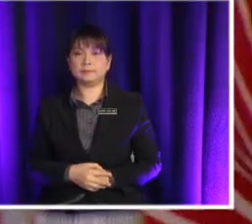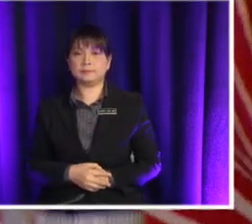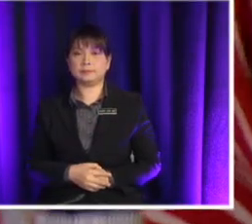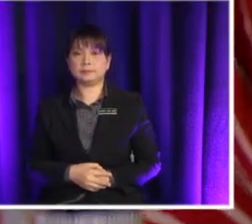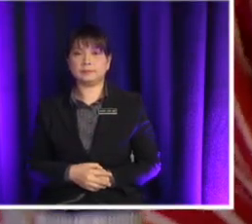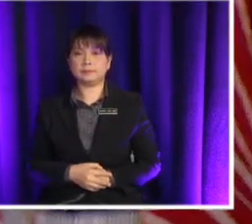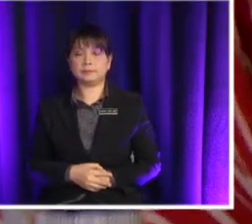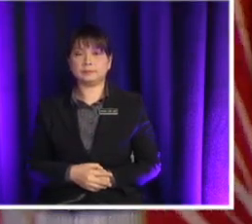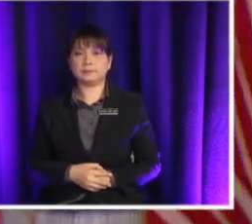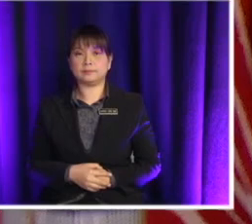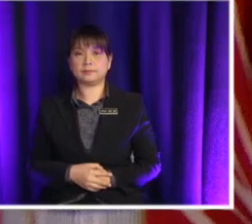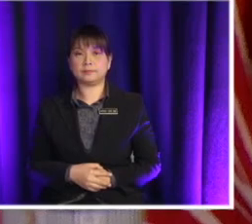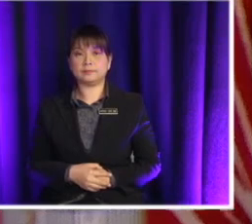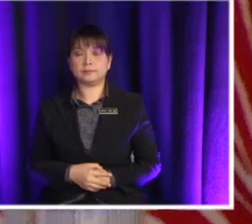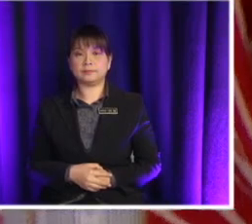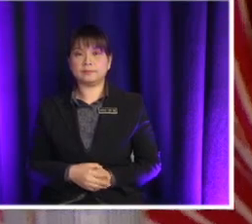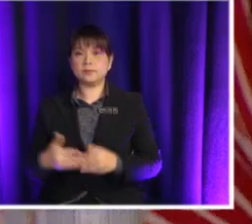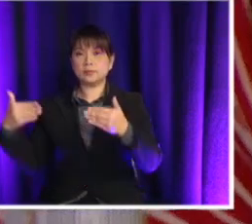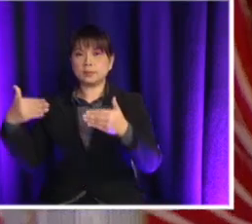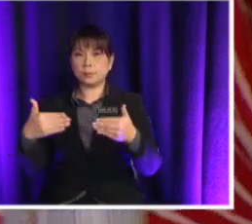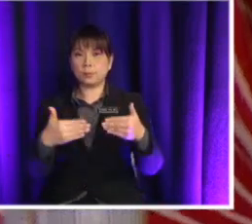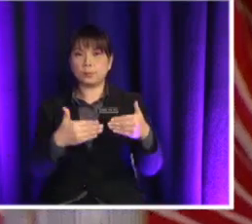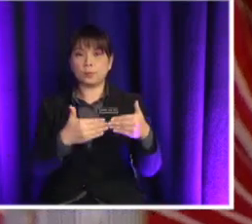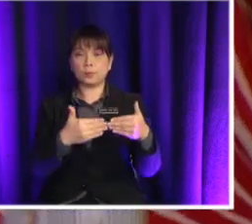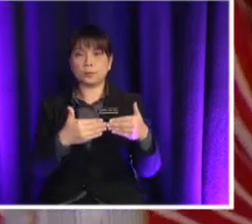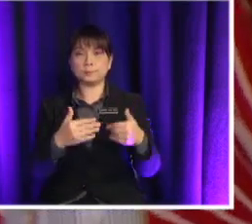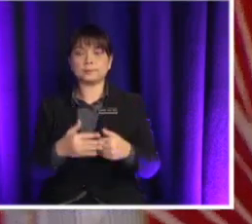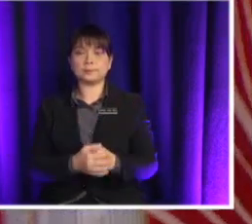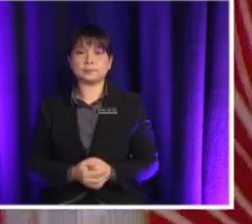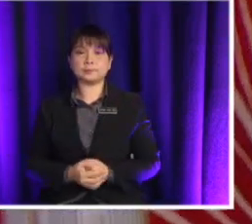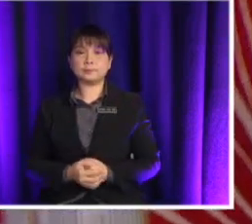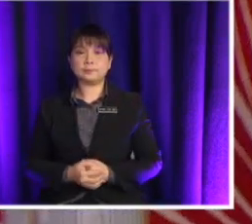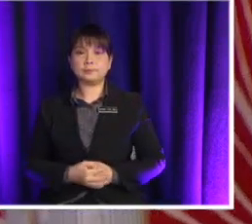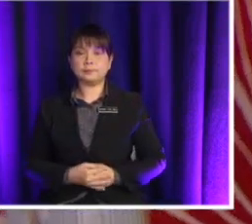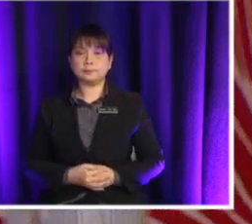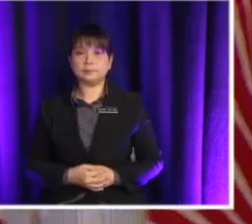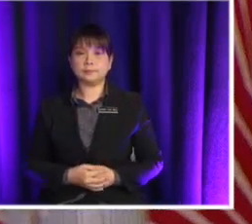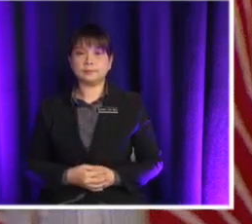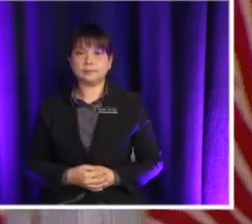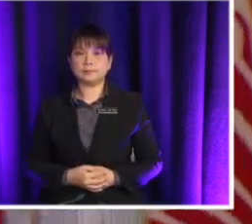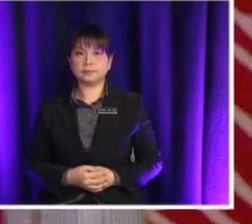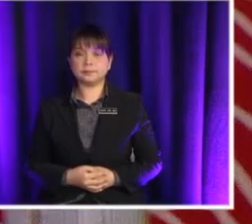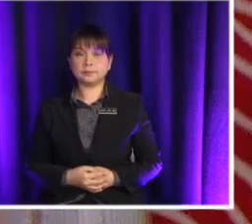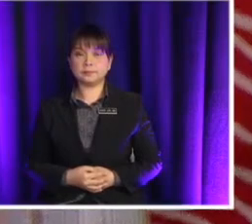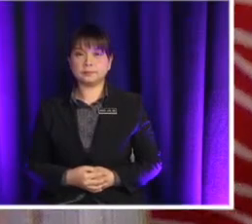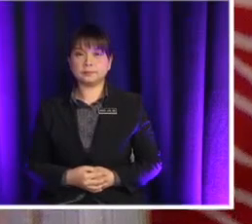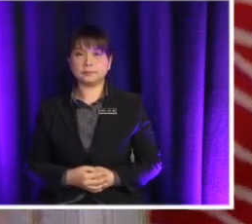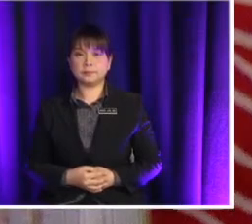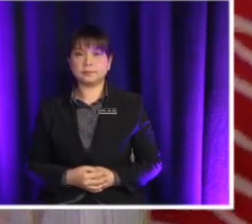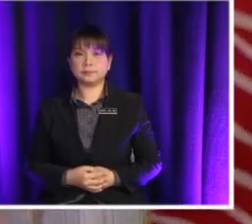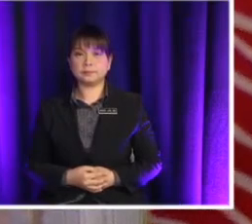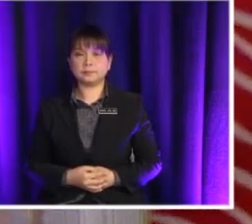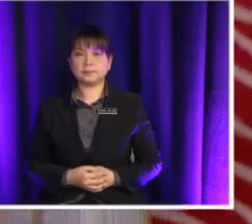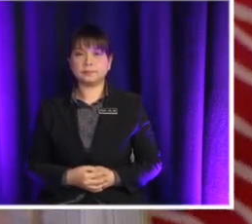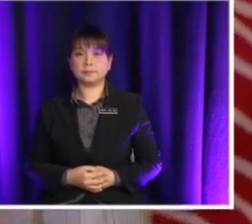kita sambungkan, pastikan anode tadi kita sambung pada R3. So kat situ pun boleh, kat situ pun boleh. Sini, cikgu, sini. Ya, boleh. Okey,